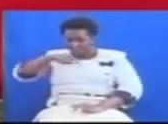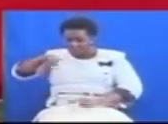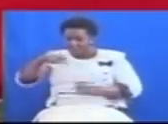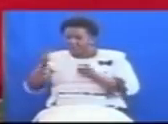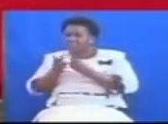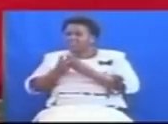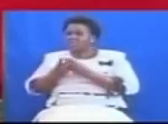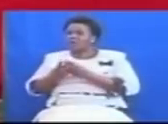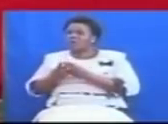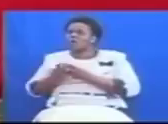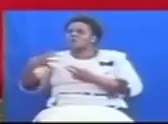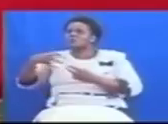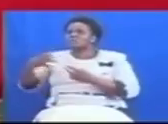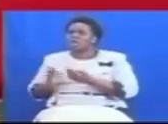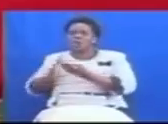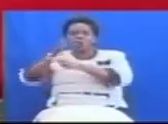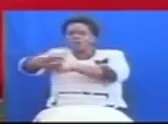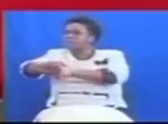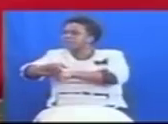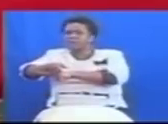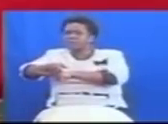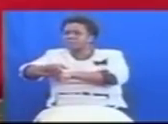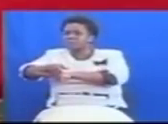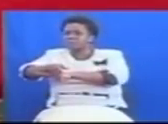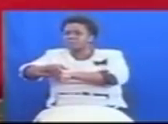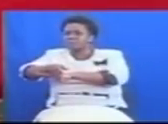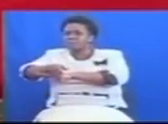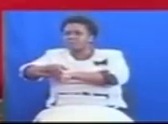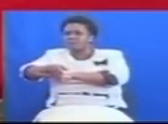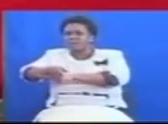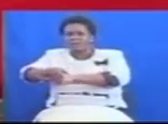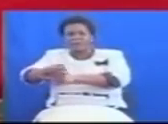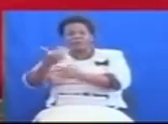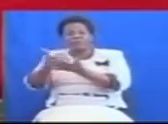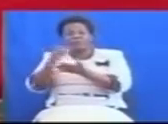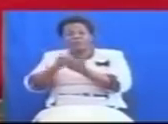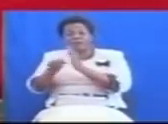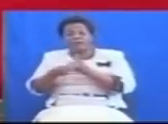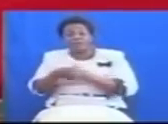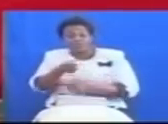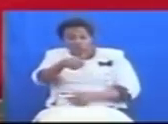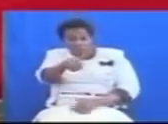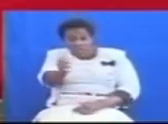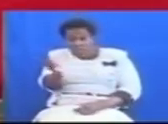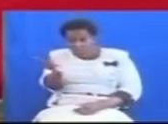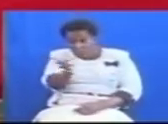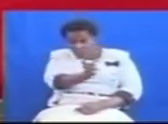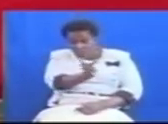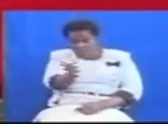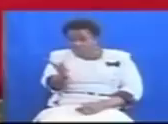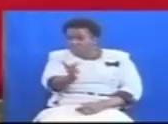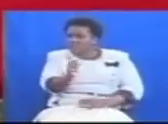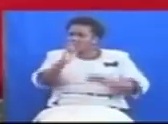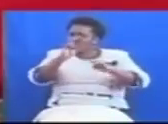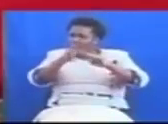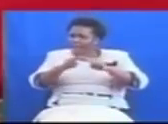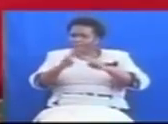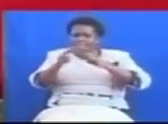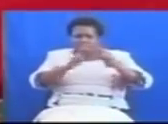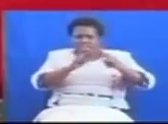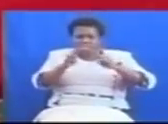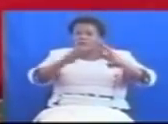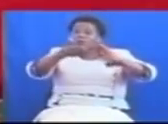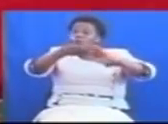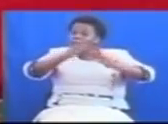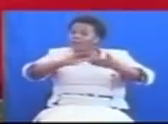wizara hatuwezi kuwapangia namna ya kukubaliana, kwa sababu ni mazungumzo kati ya mwenye eneo na mwenye mamlaka ya upangaji miji na